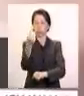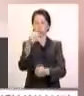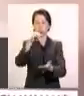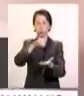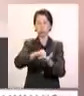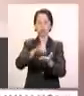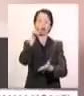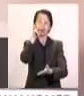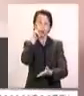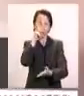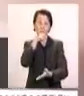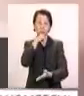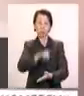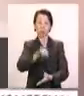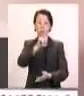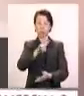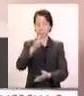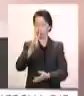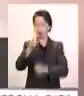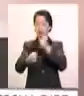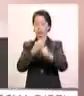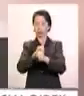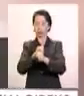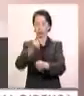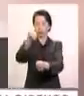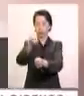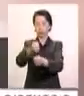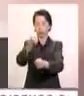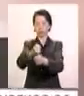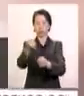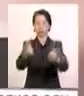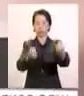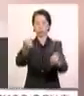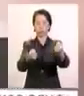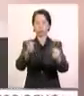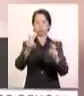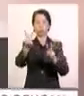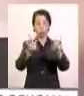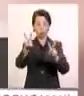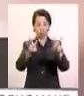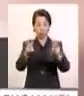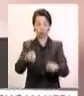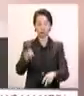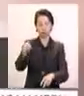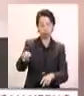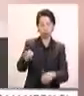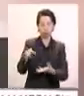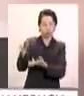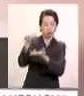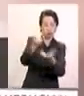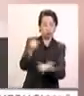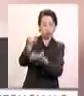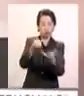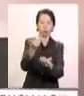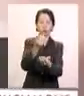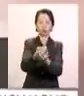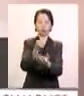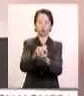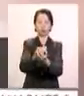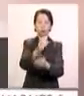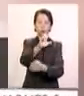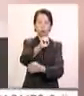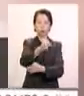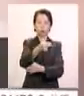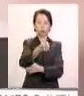Bidong, Kedah berusia 26 tahun dan bekerja sebagai pemandu van. Suspek disyaki menyalurkan dana kepada sel